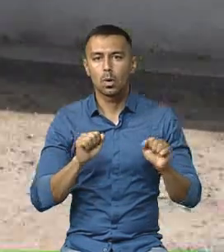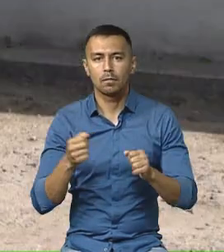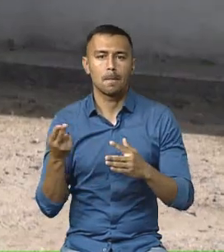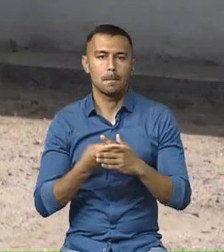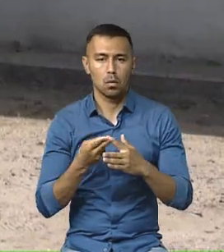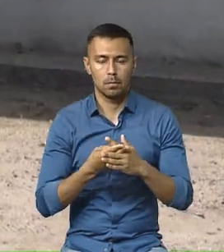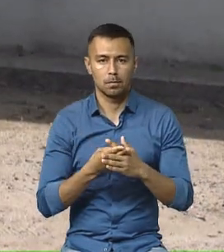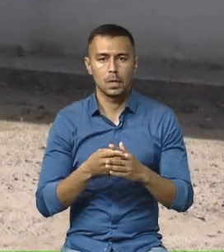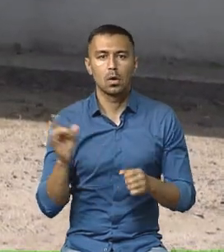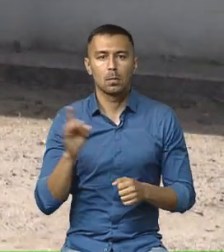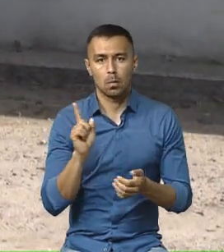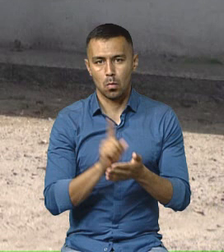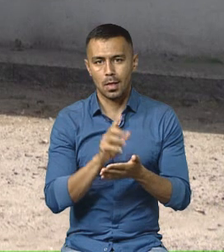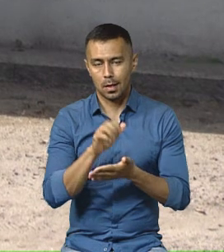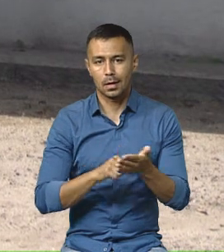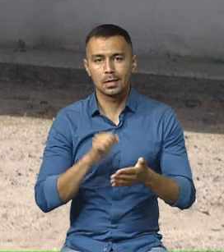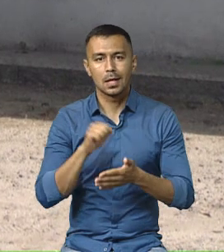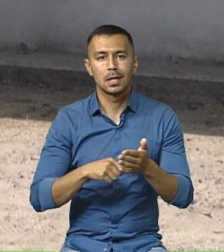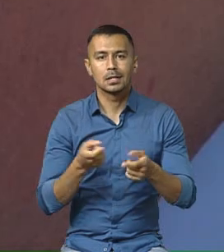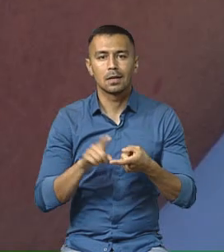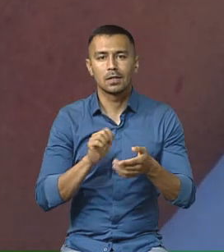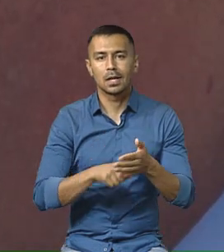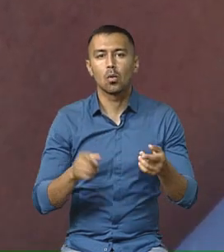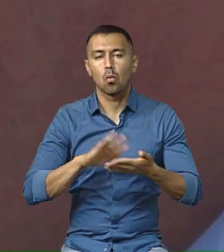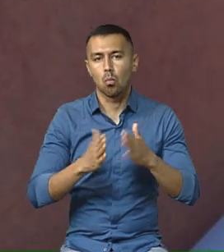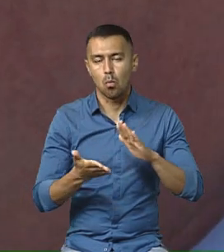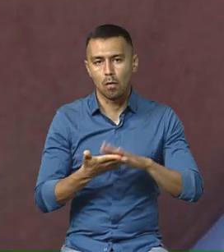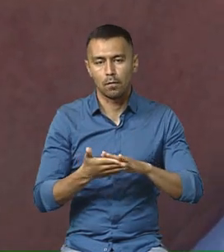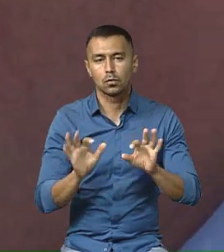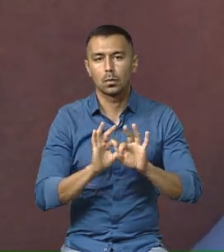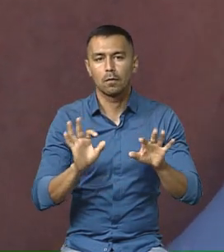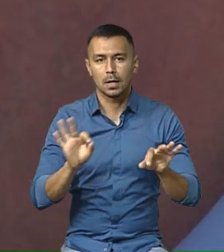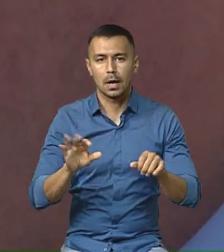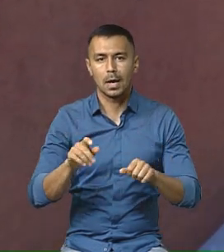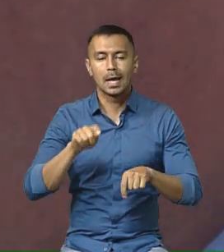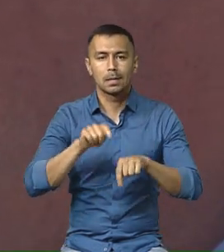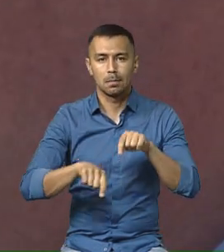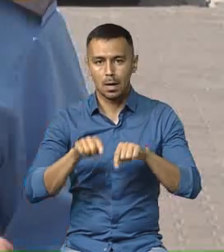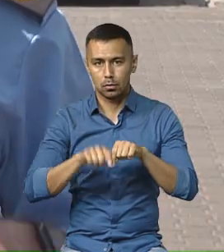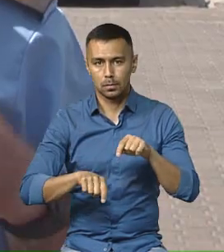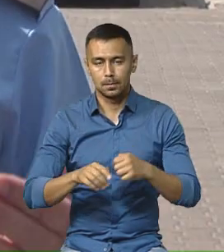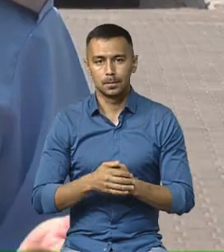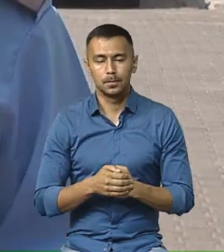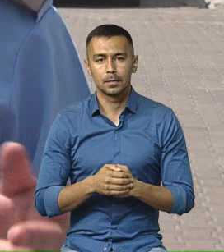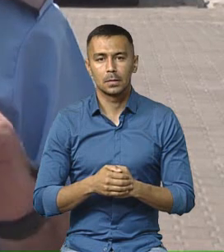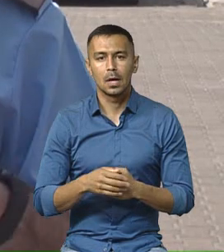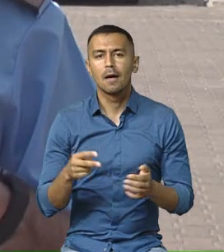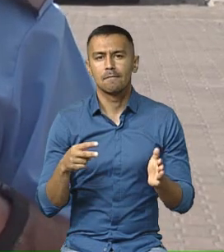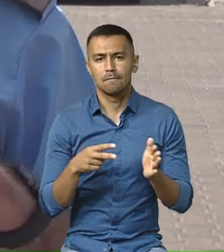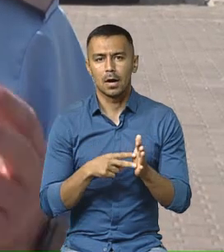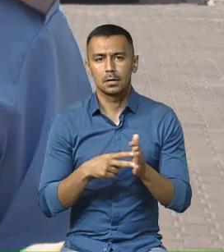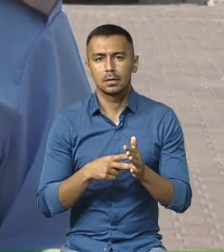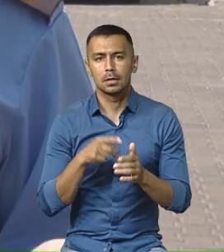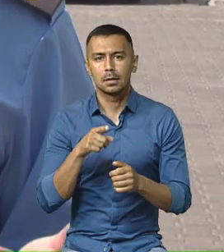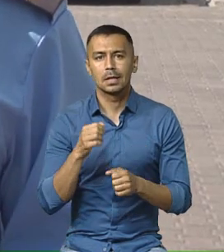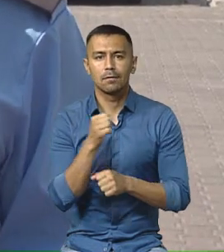оформлення. Розмір податку залежить від таких умов, розповідає інспектор митного поста Хмельницький Юрій Шуляк. Вартість, тип